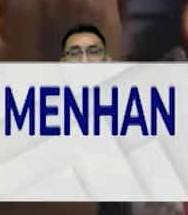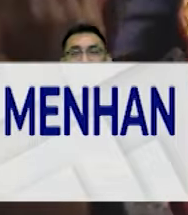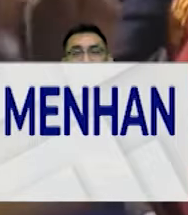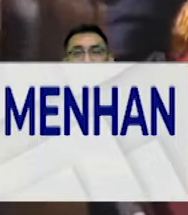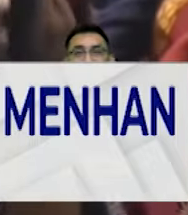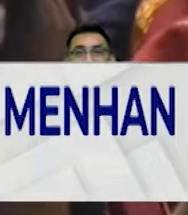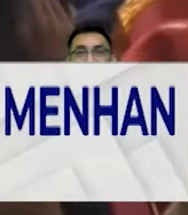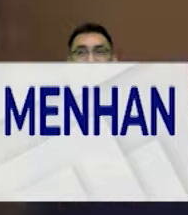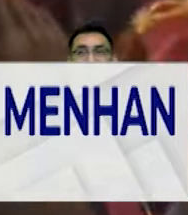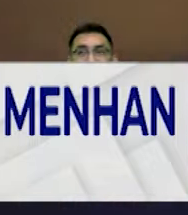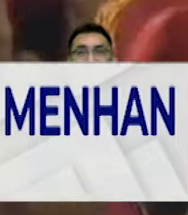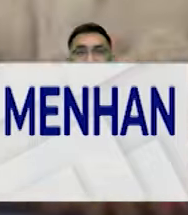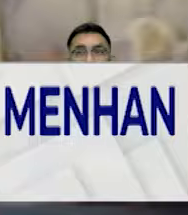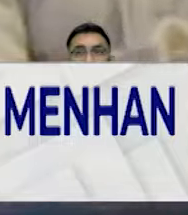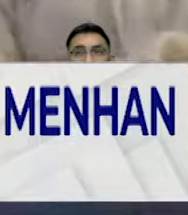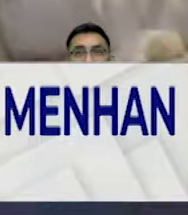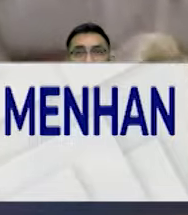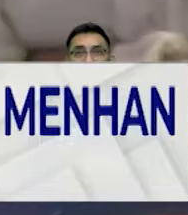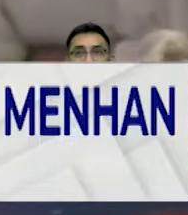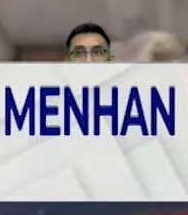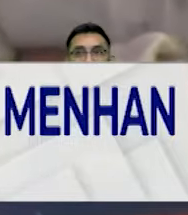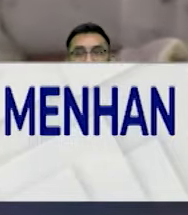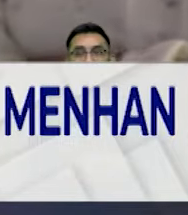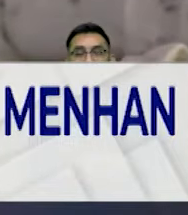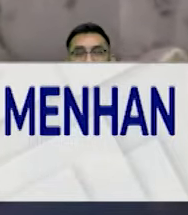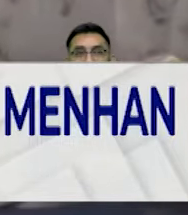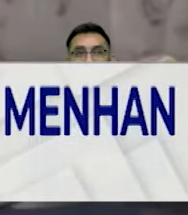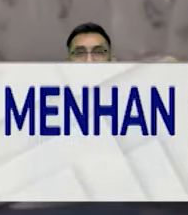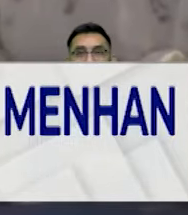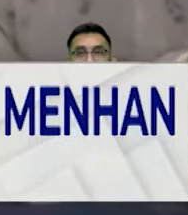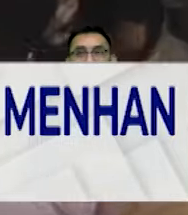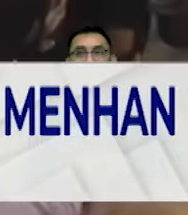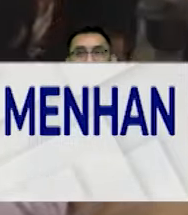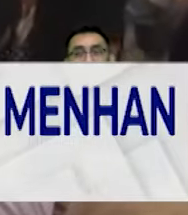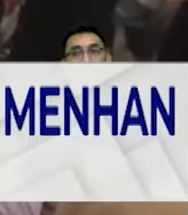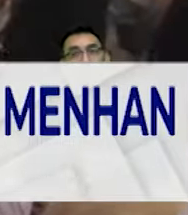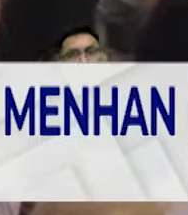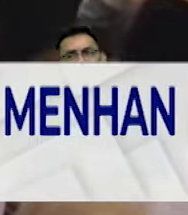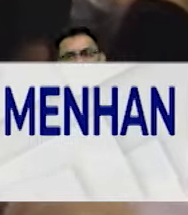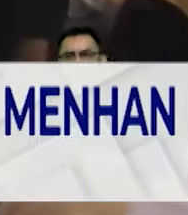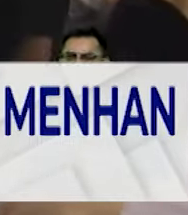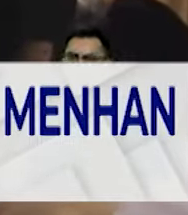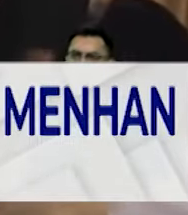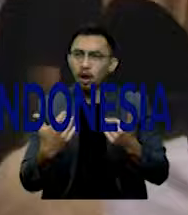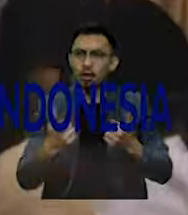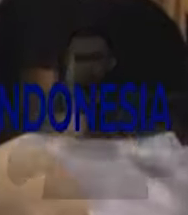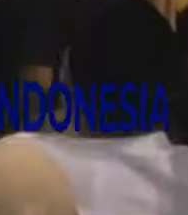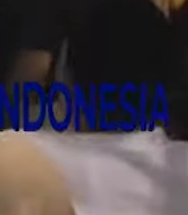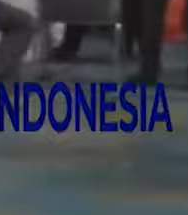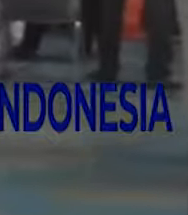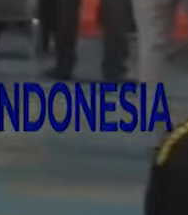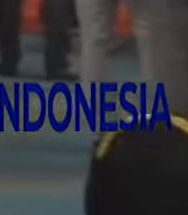11 dari 100 soal kepemimpinannya sebagai Menteri Pertahanan dengan goyang gemoy. Prabowo mengatakan Kepulauan Bangka Belitung dikenal tidak